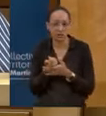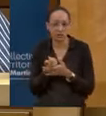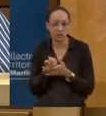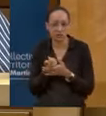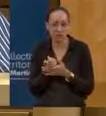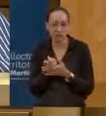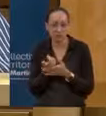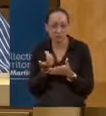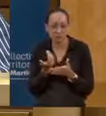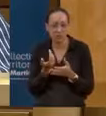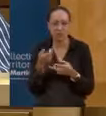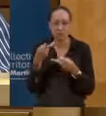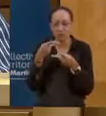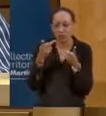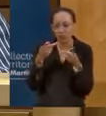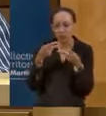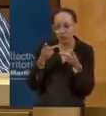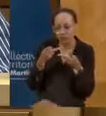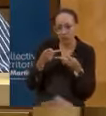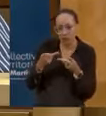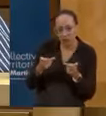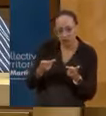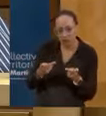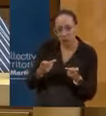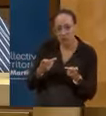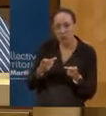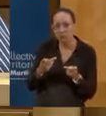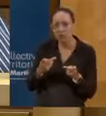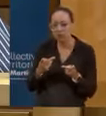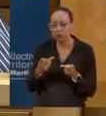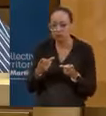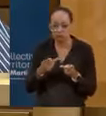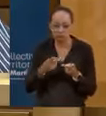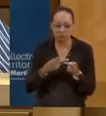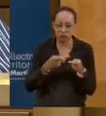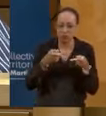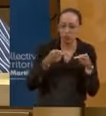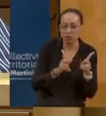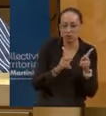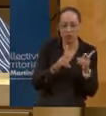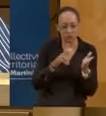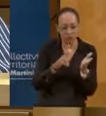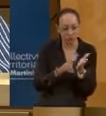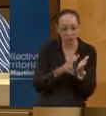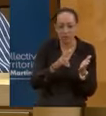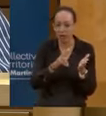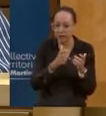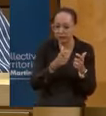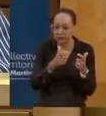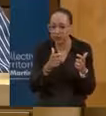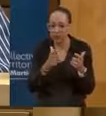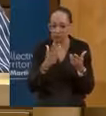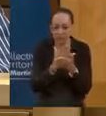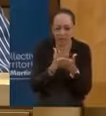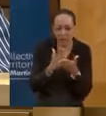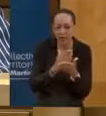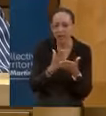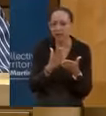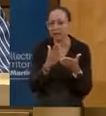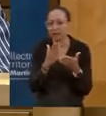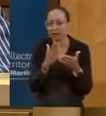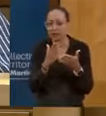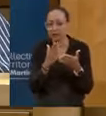des annonces, beaucoup d'annonces, 20 annonces, et on nous demande que l'on donne l'autorisation au PCE de préparer